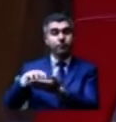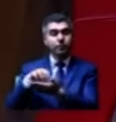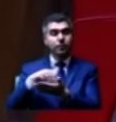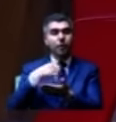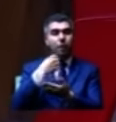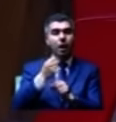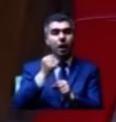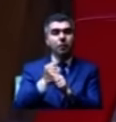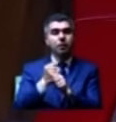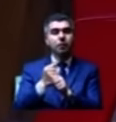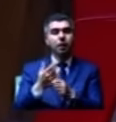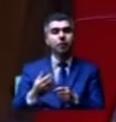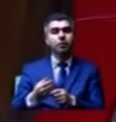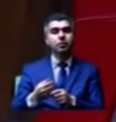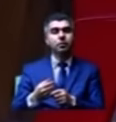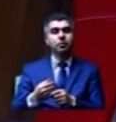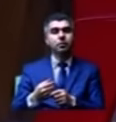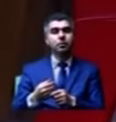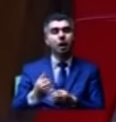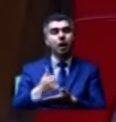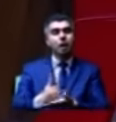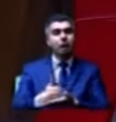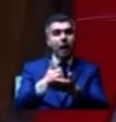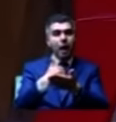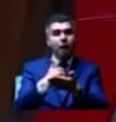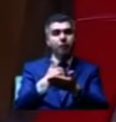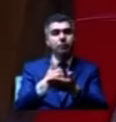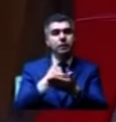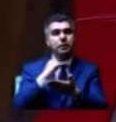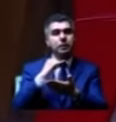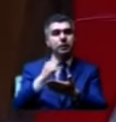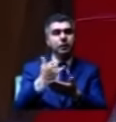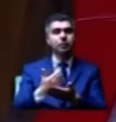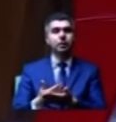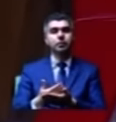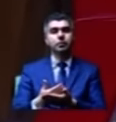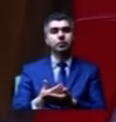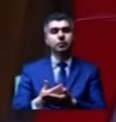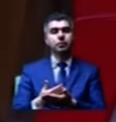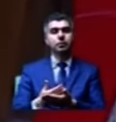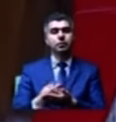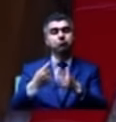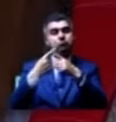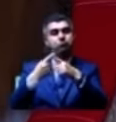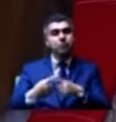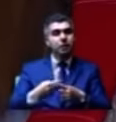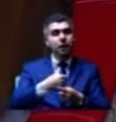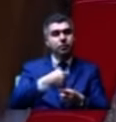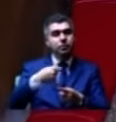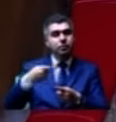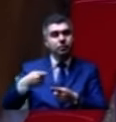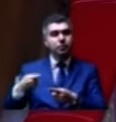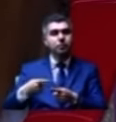كان يعني كان ندعموها وكنشطوها بموجب العمل الذي يقدم